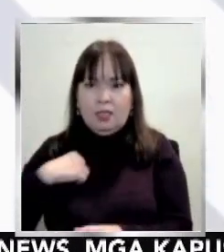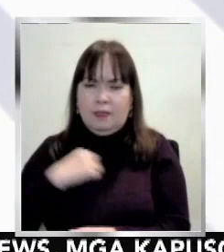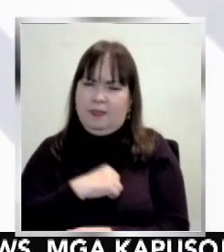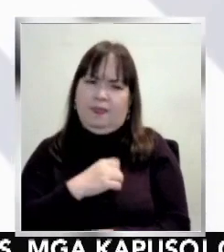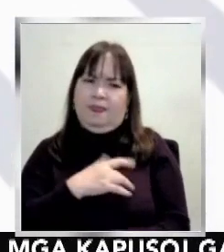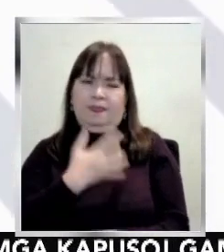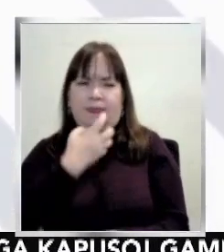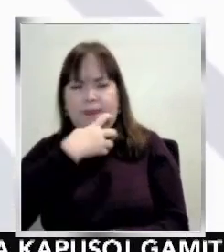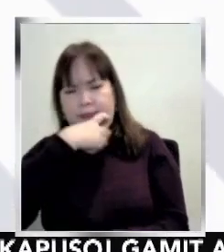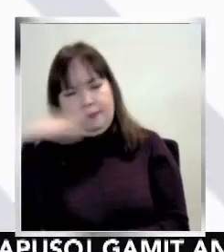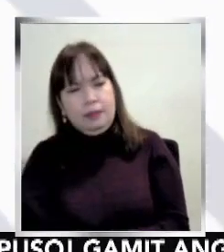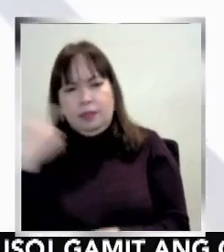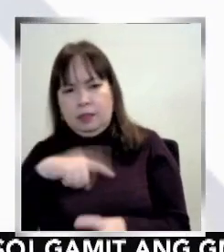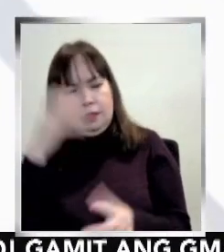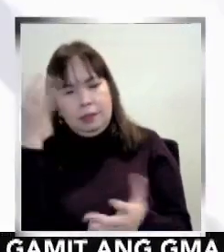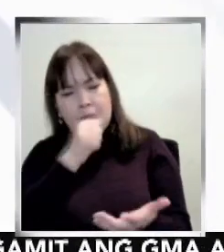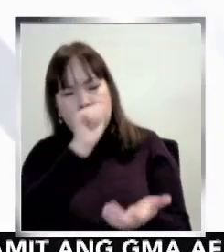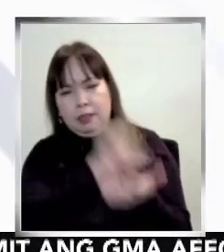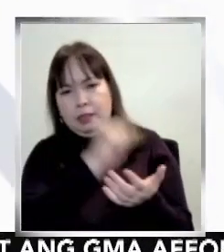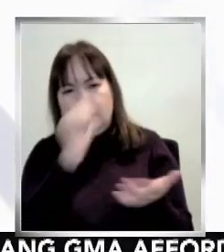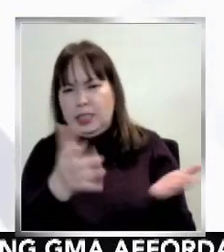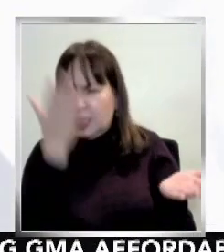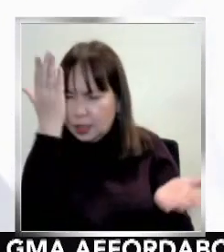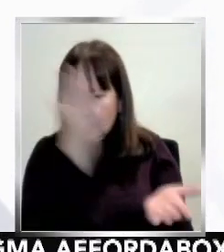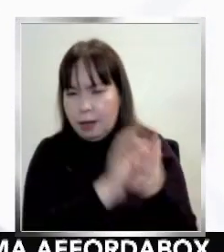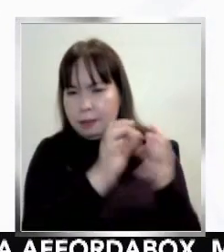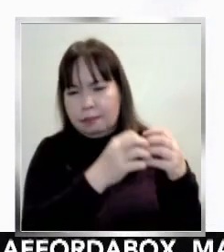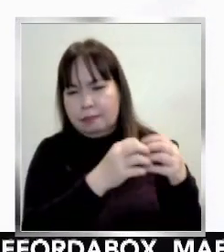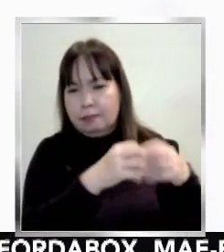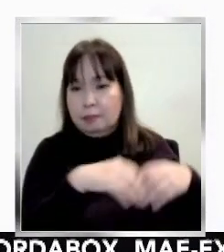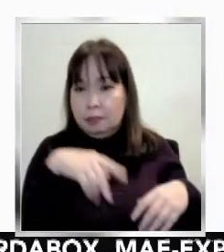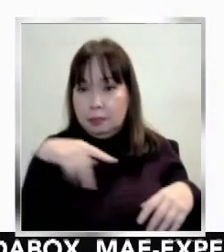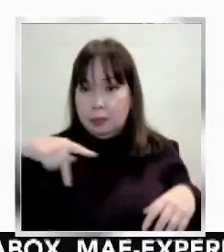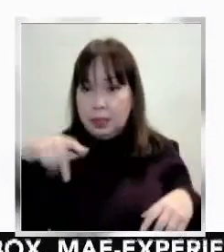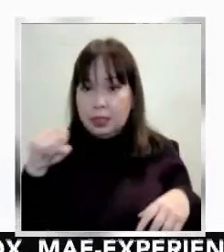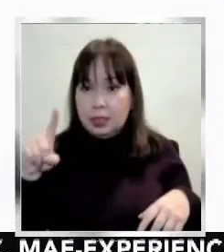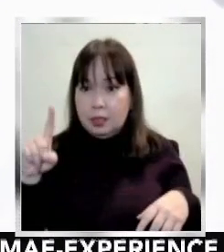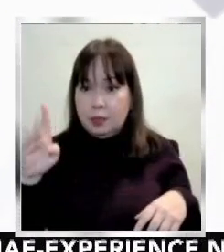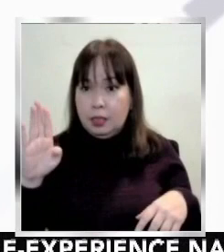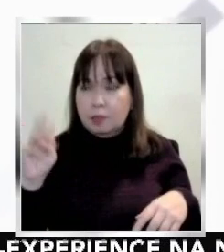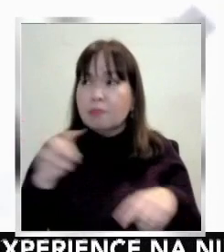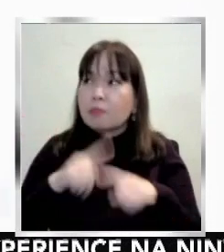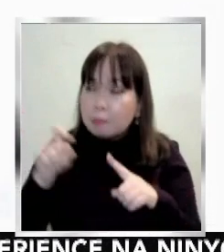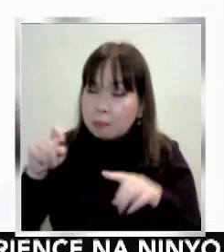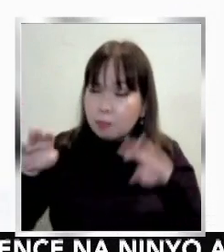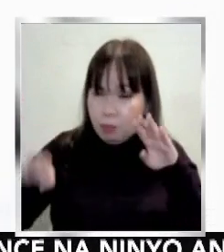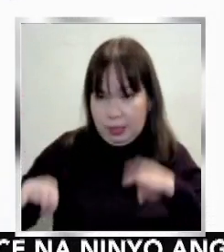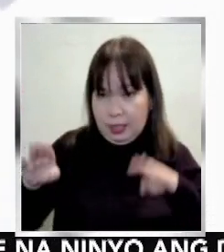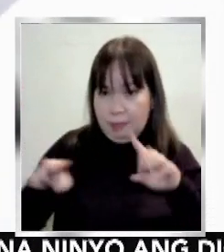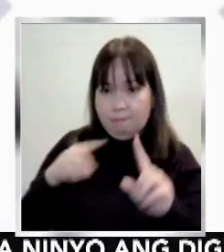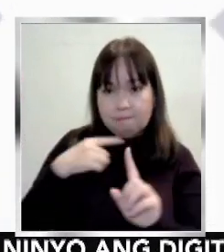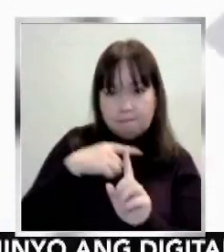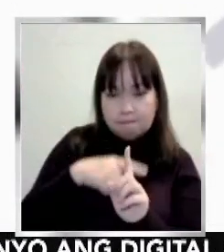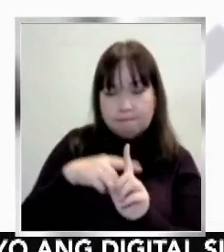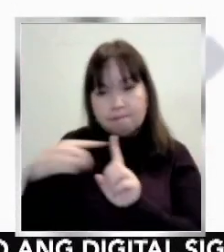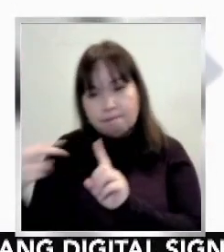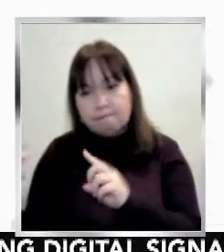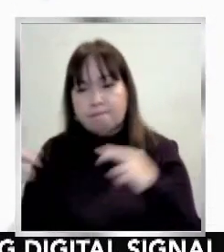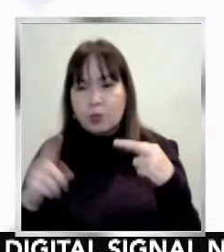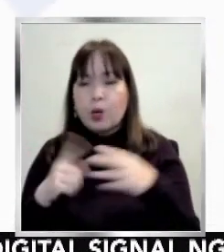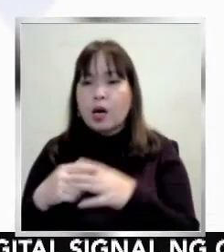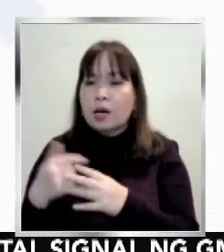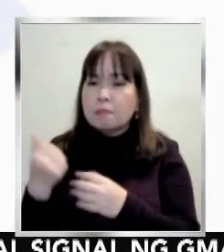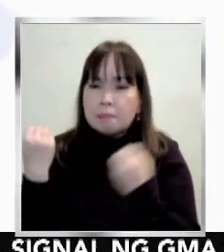ang PSDBM. Pero dapat daw balansihin ang panawagang ito sa ilang dekada ng serbisyo